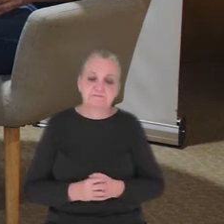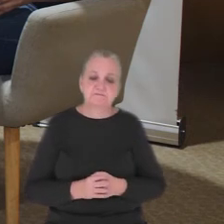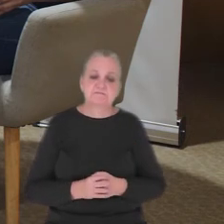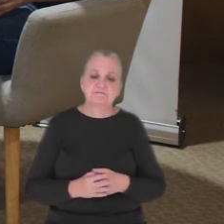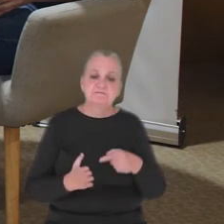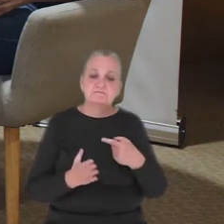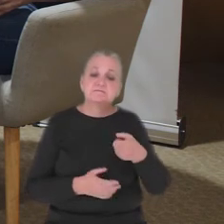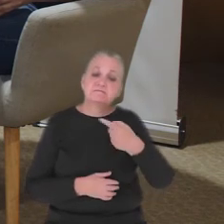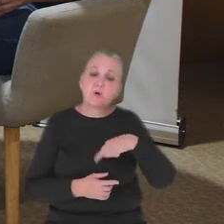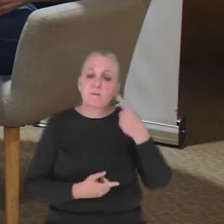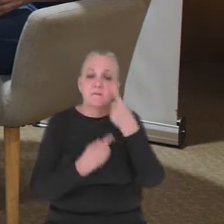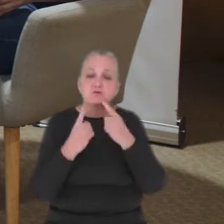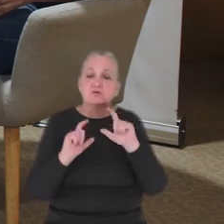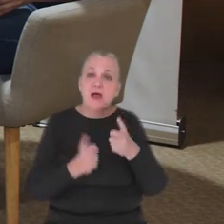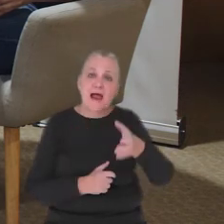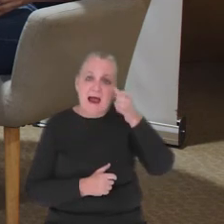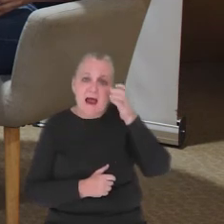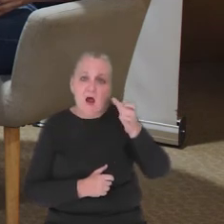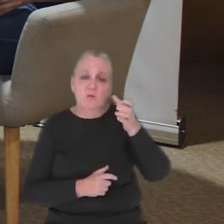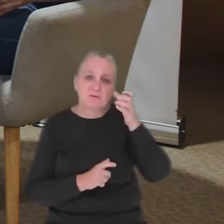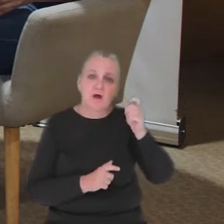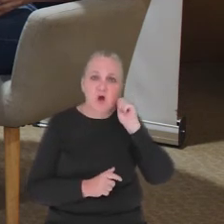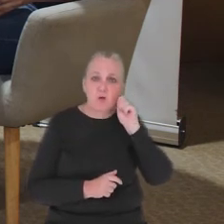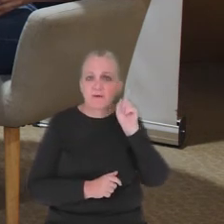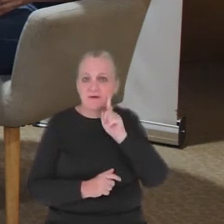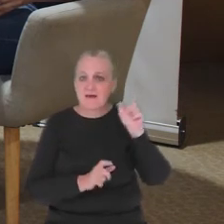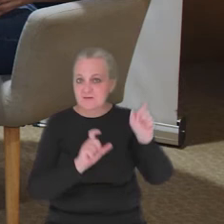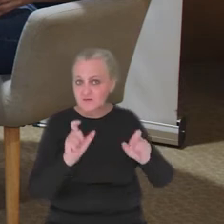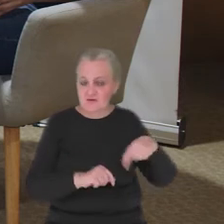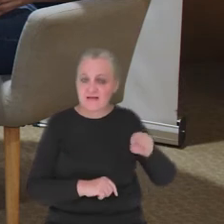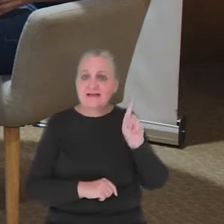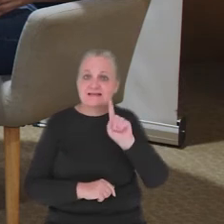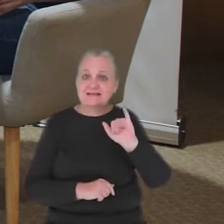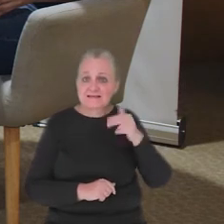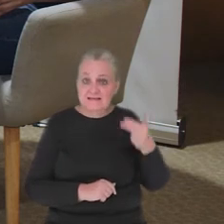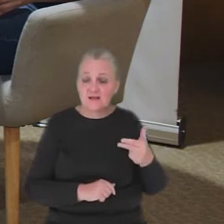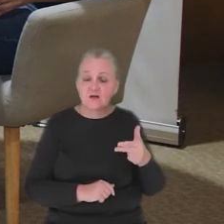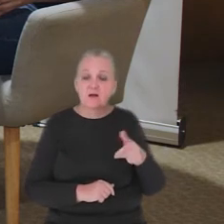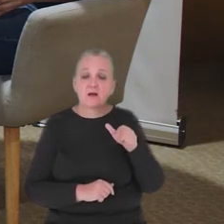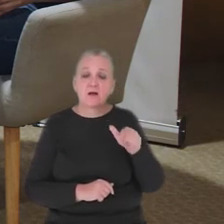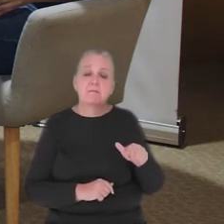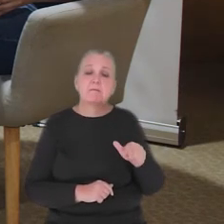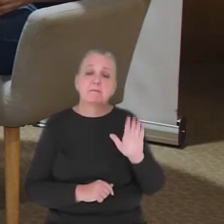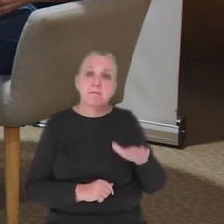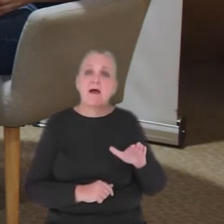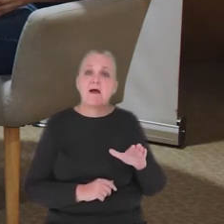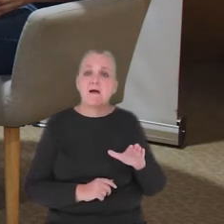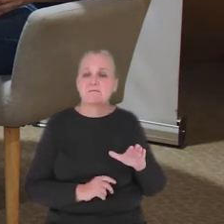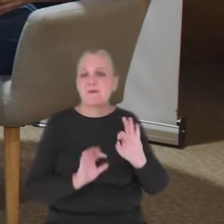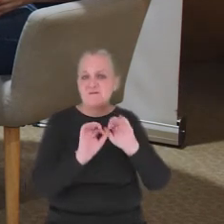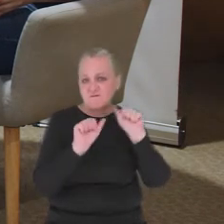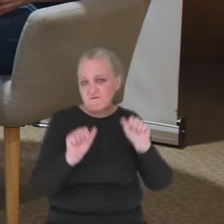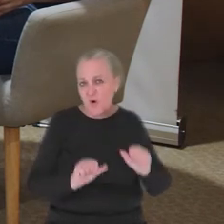bo zakładam, że autorzy i autorki zinu, który no, ma formę i